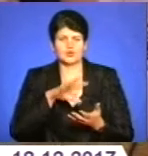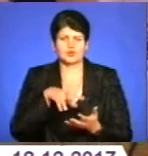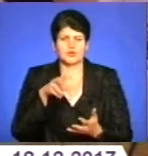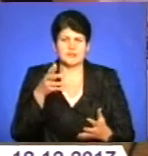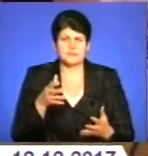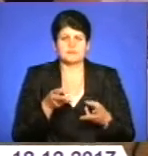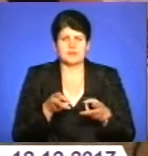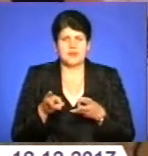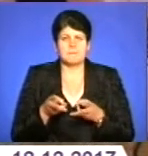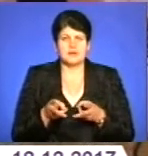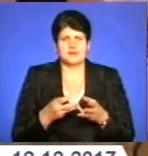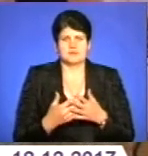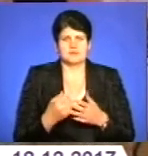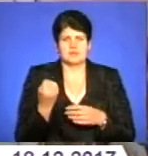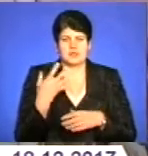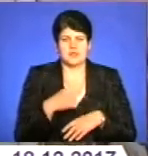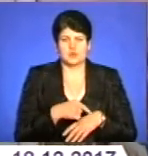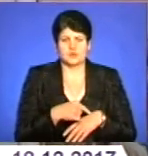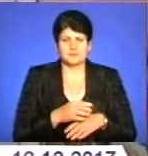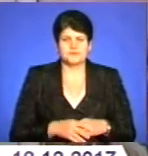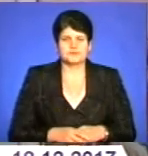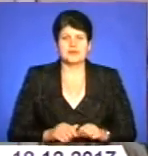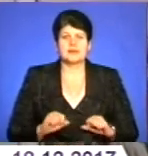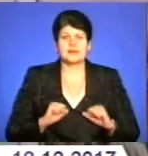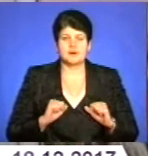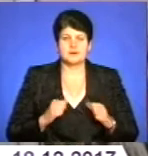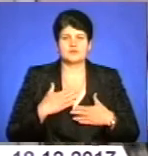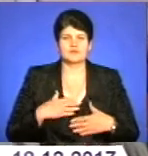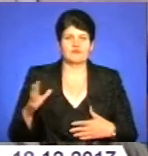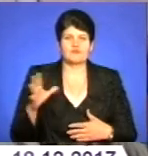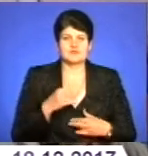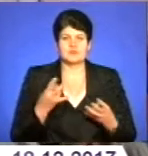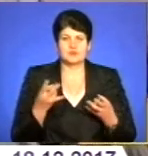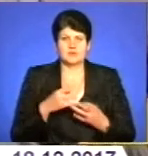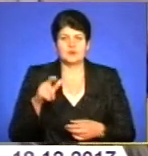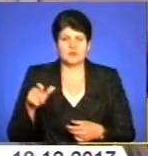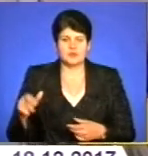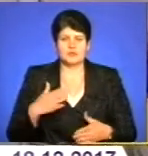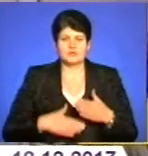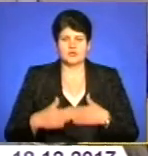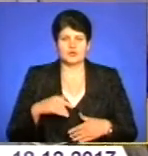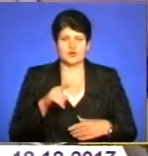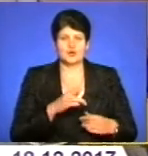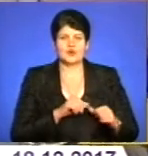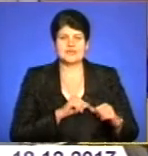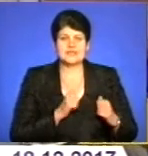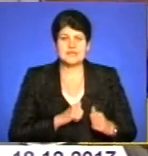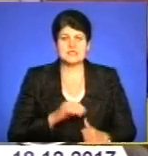вироби випікала впродовж 15 годин. Намагаюся задовільнити всі потреби клієнта, потішити його серце